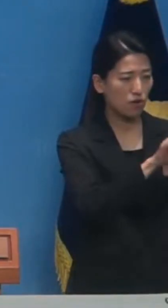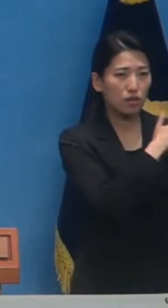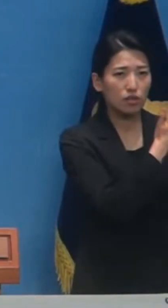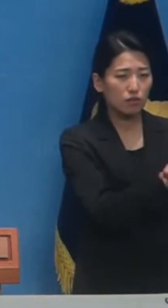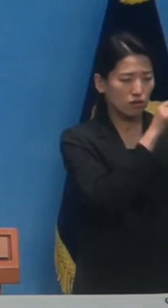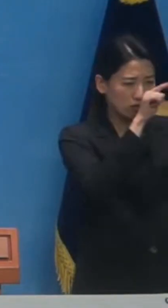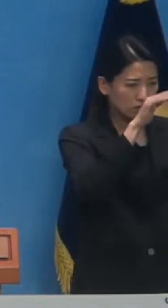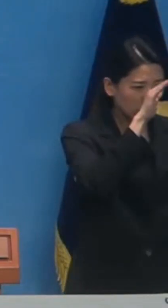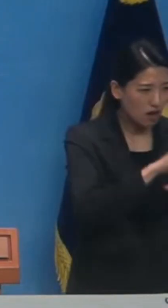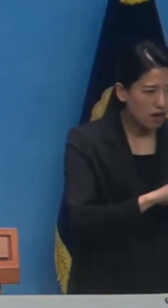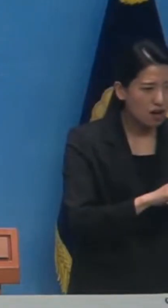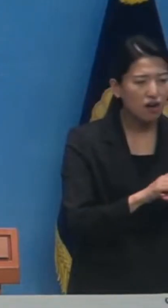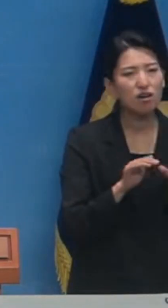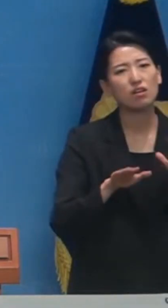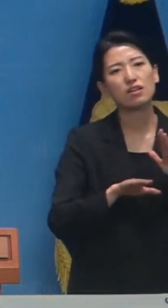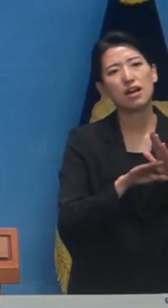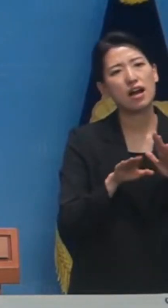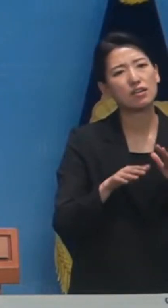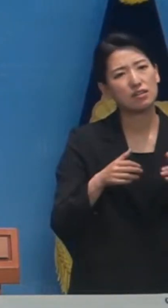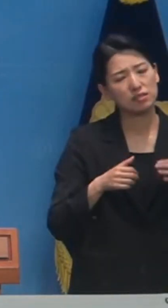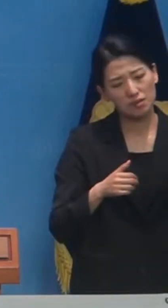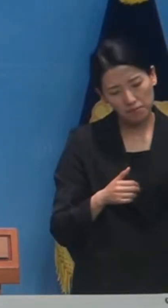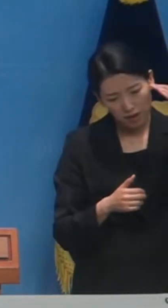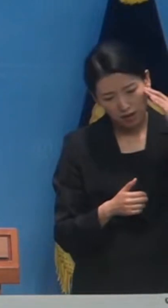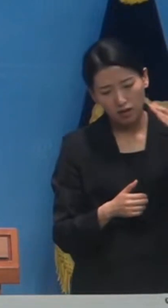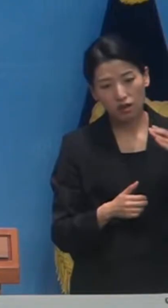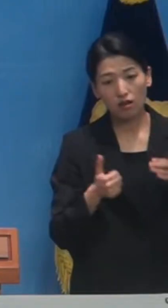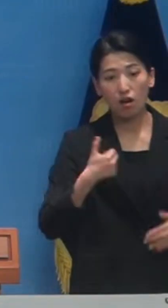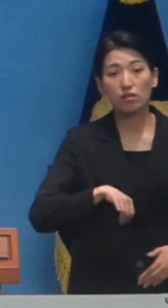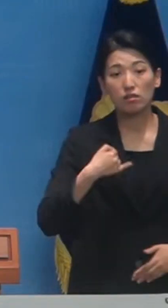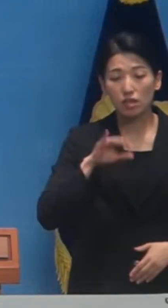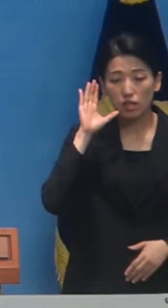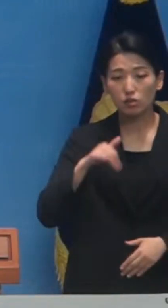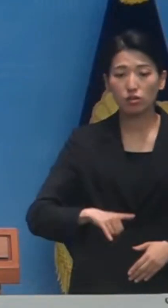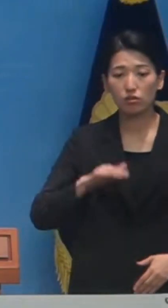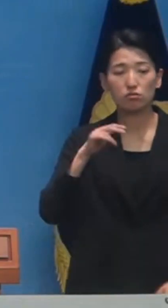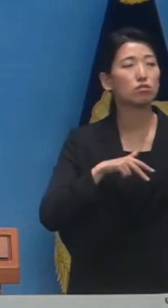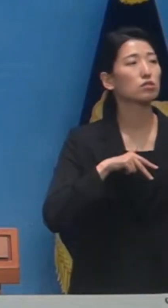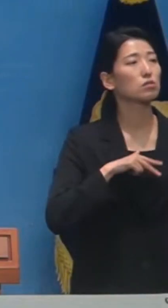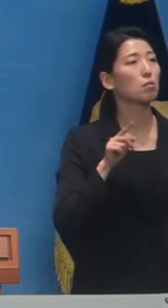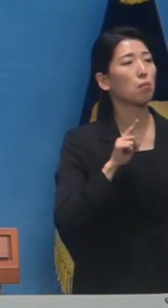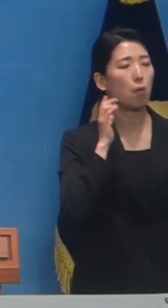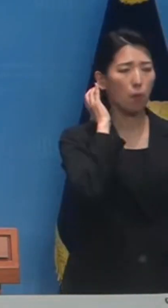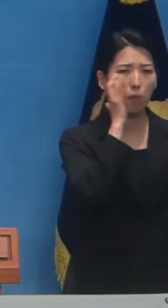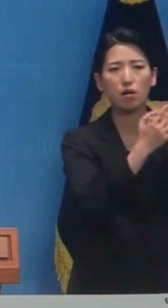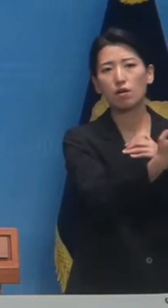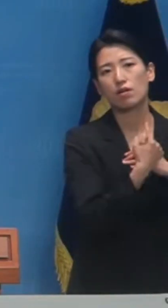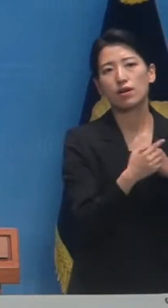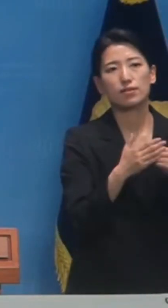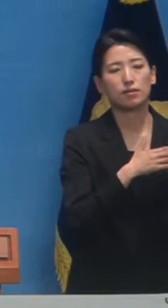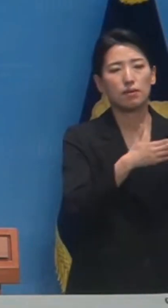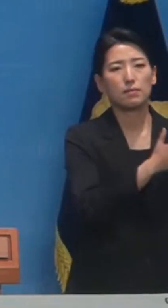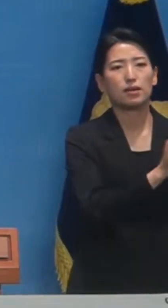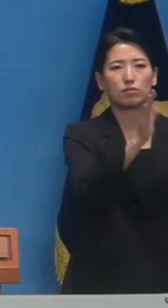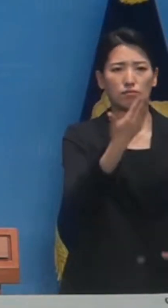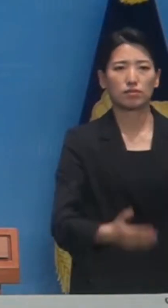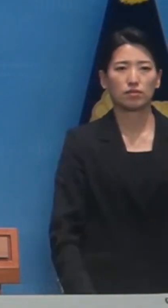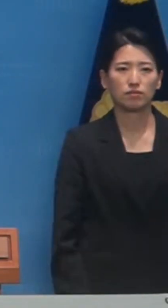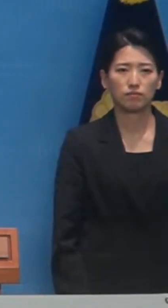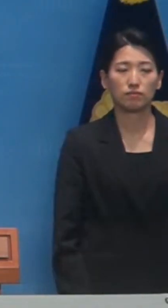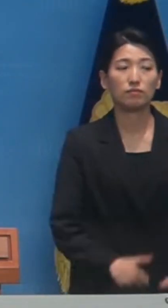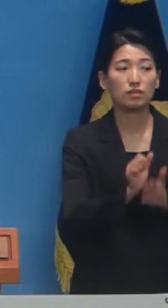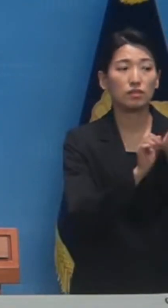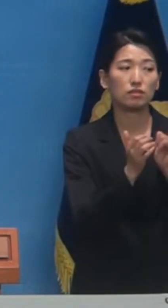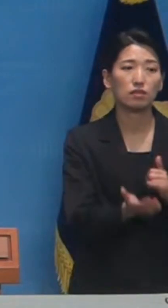제주평화인권헌장은 가정을 해체하고 자녀의 정체성을 무너뜨리는 독소 헌장이다. 폐기만이 유일한 해답이다. 존경하는